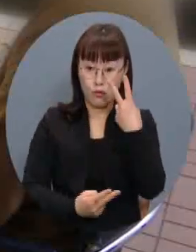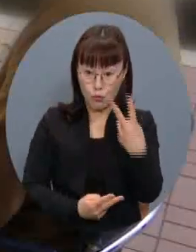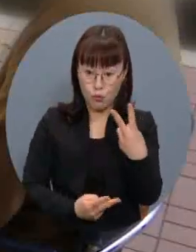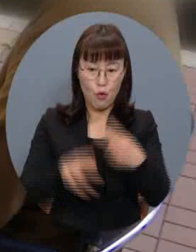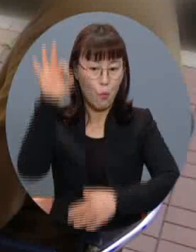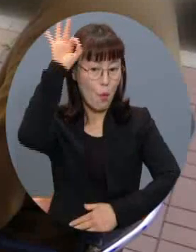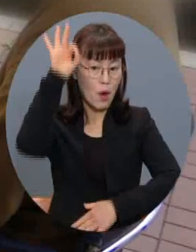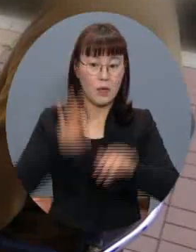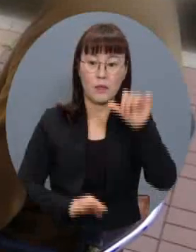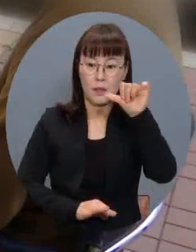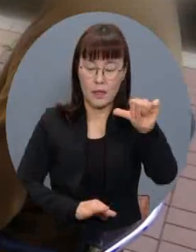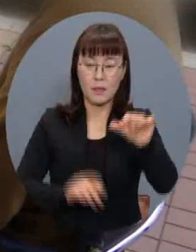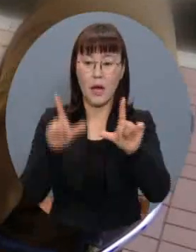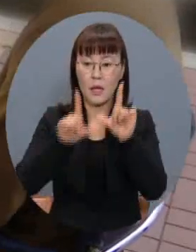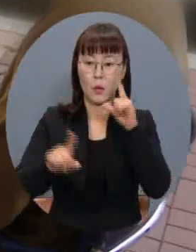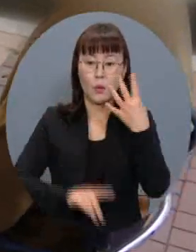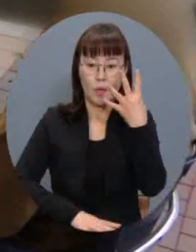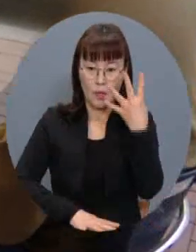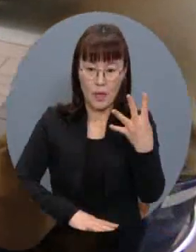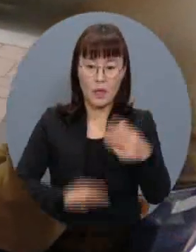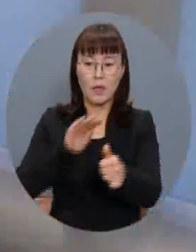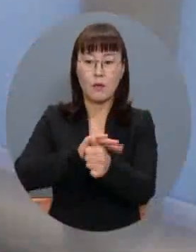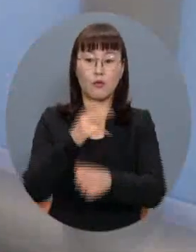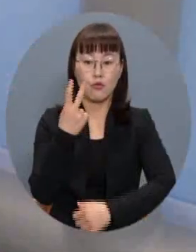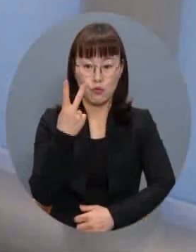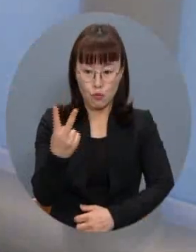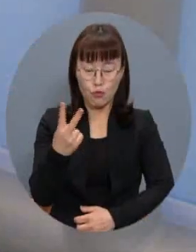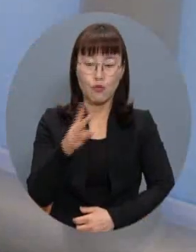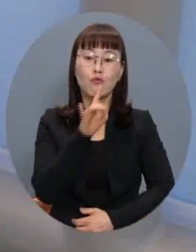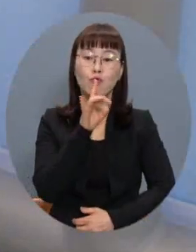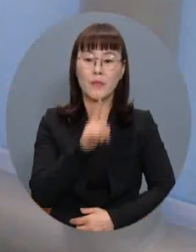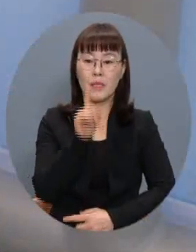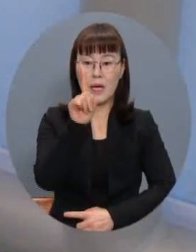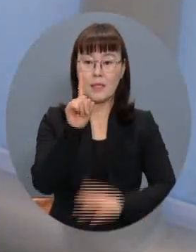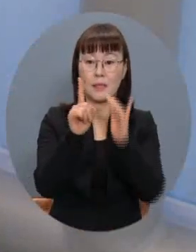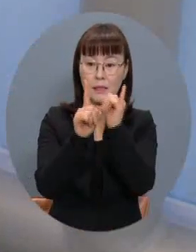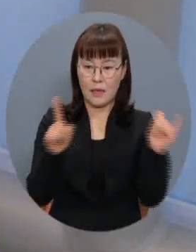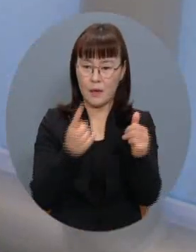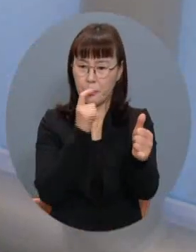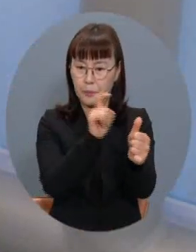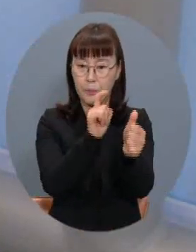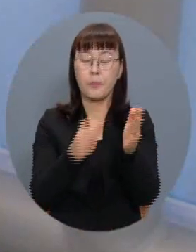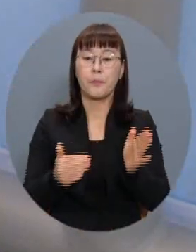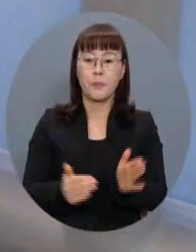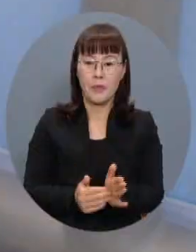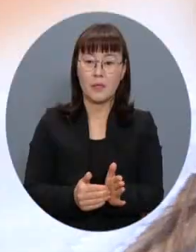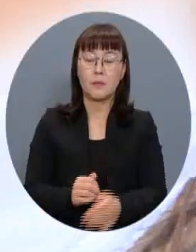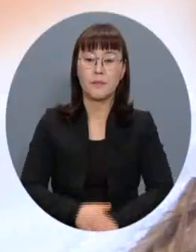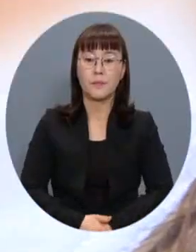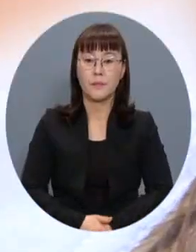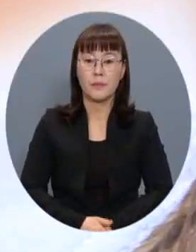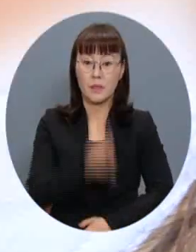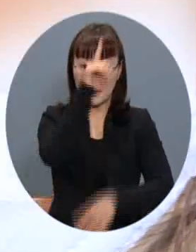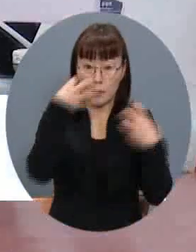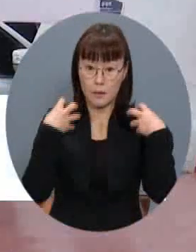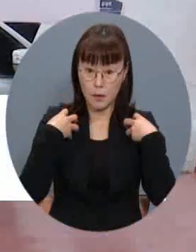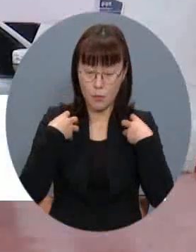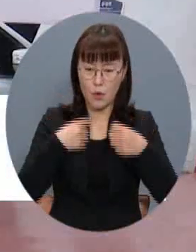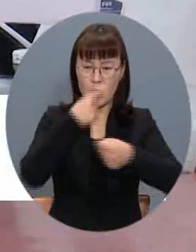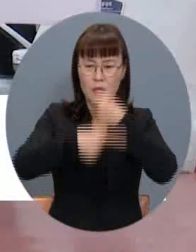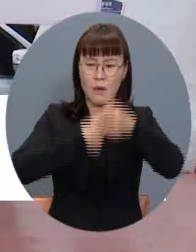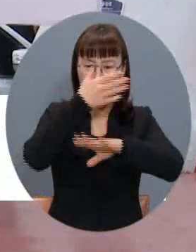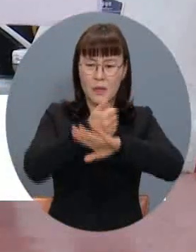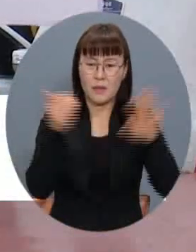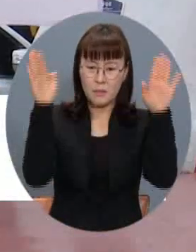2명, 포항 5명, 안동 4명, 경주 2명, 구미에서 1명이 확진됐습니다. 방역당국은 연말